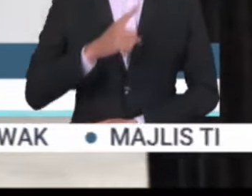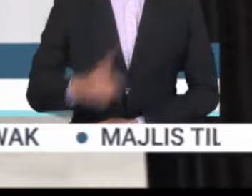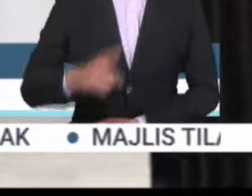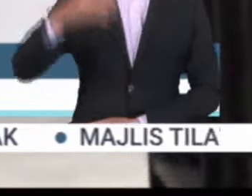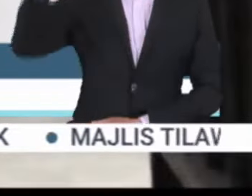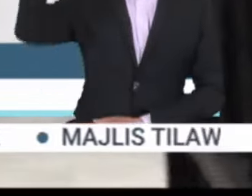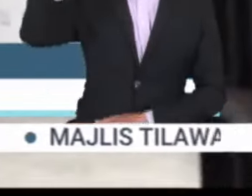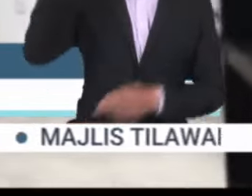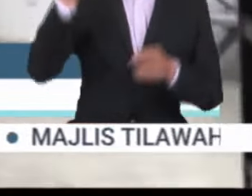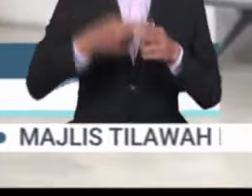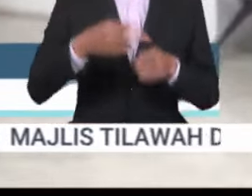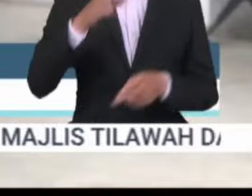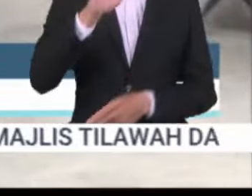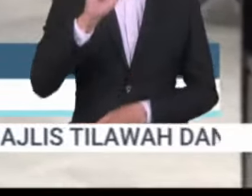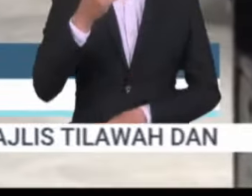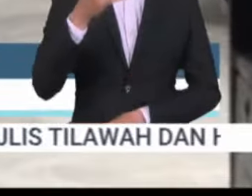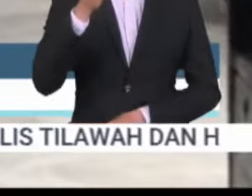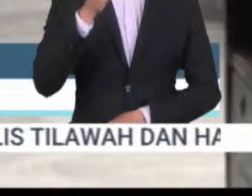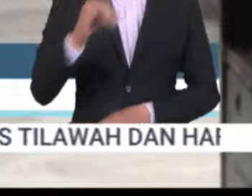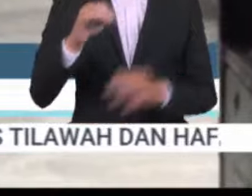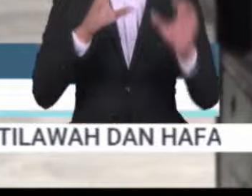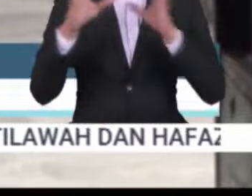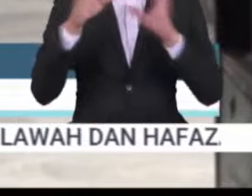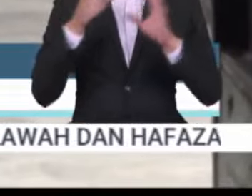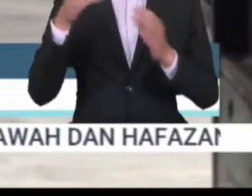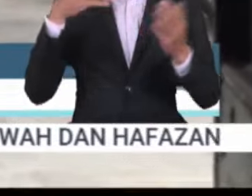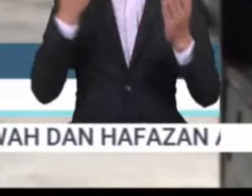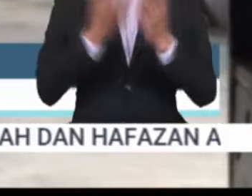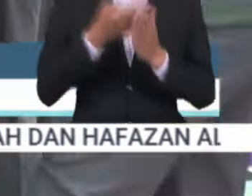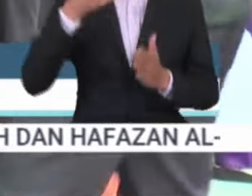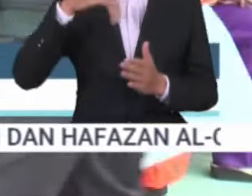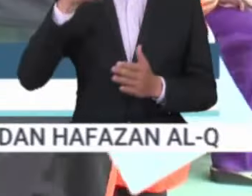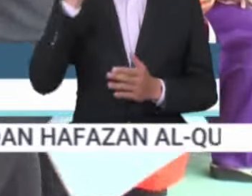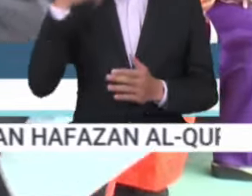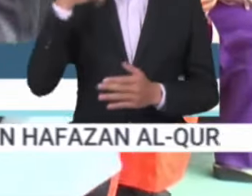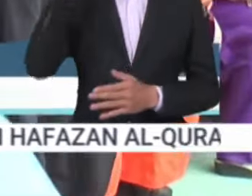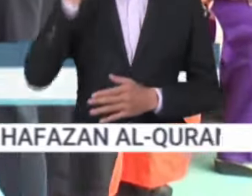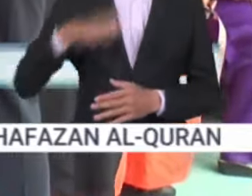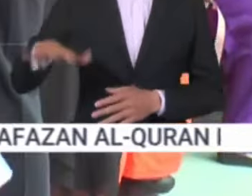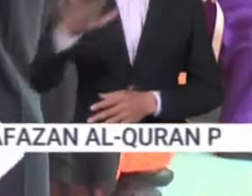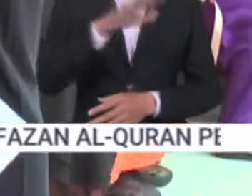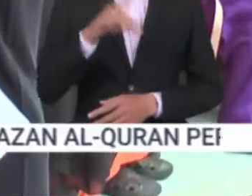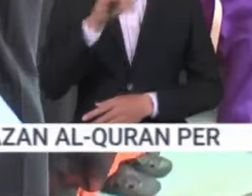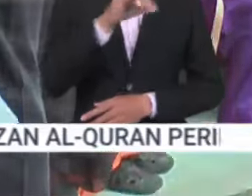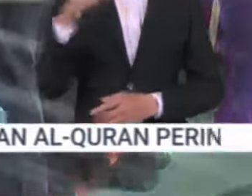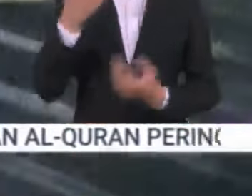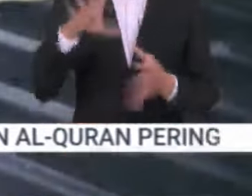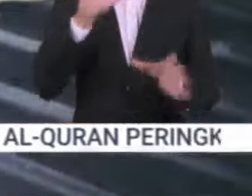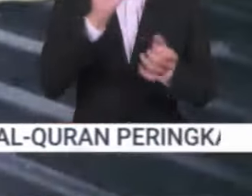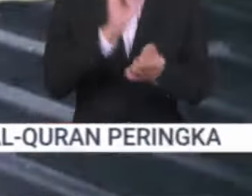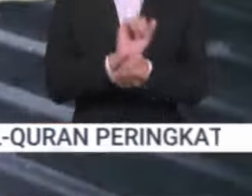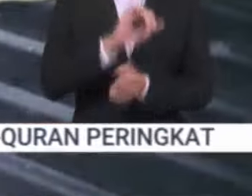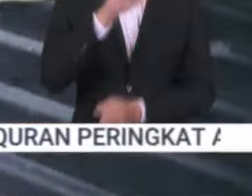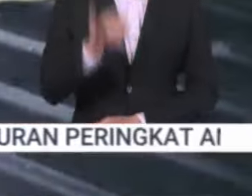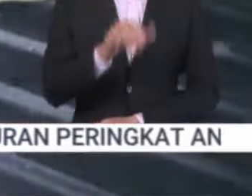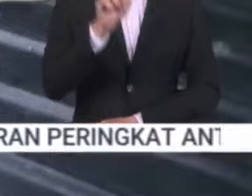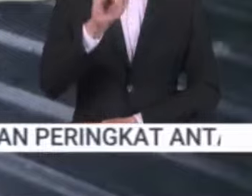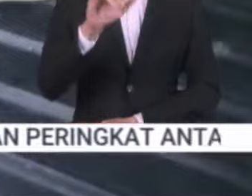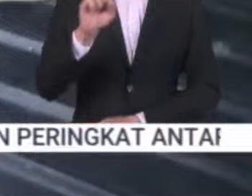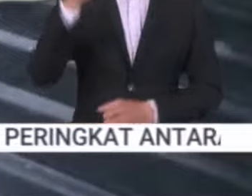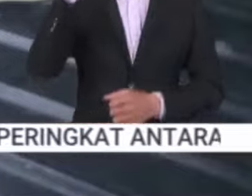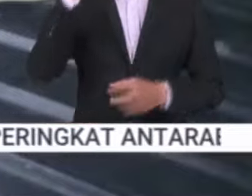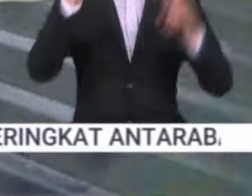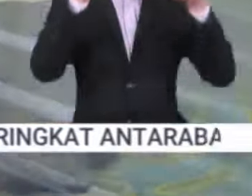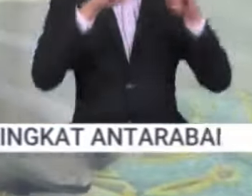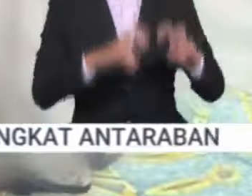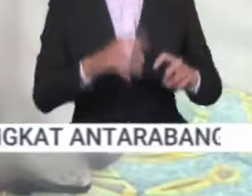Negeri Selangor, Dr. Muhammad Fahmingah berkata, sehingga semalam, lebih 100 orang yang disyaki telah ditangkap JAIS untuk